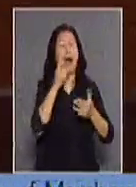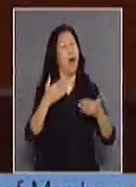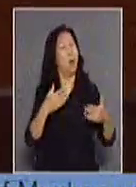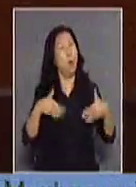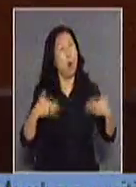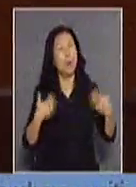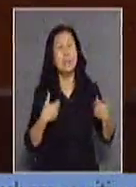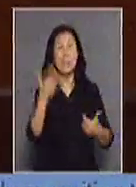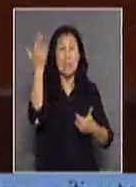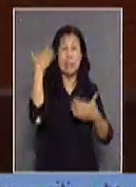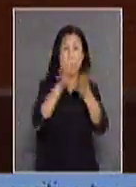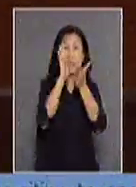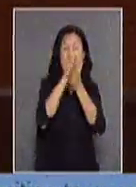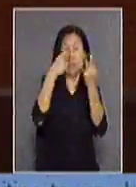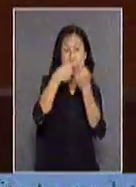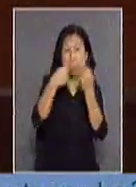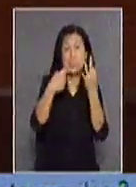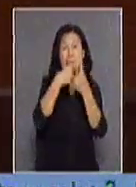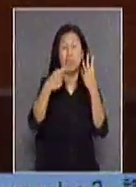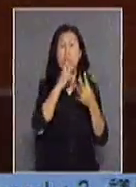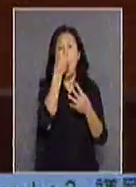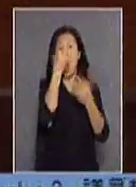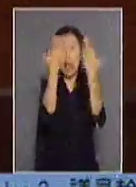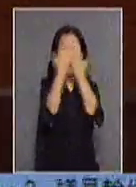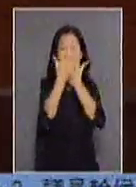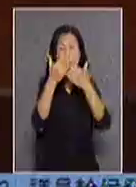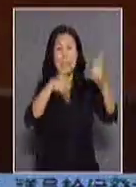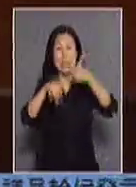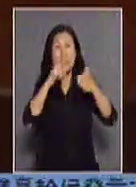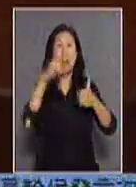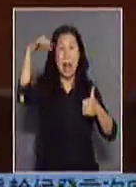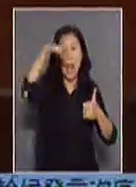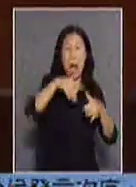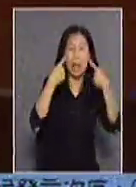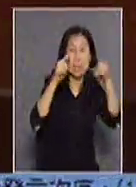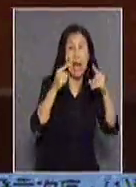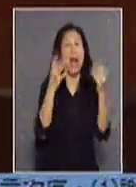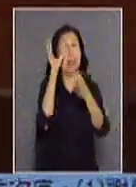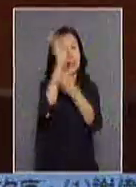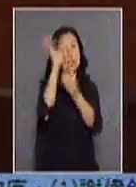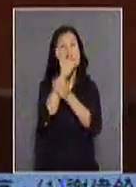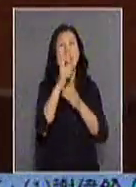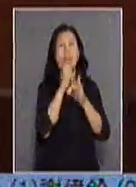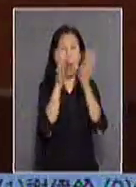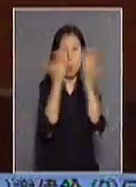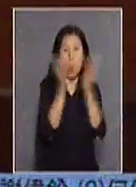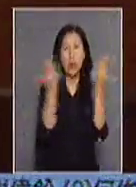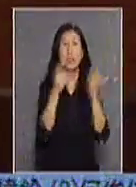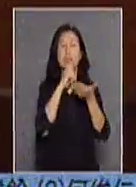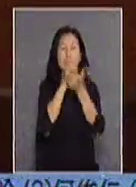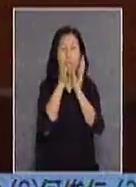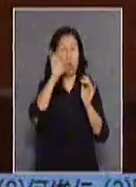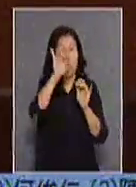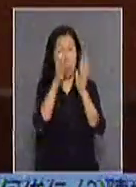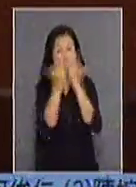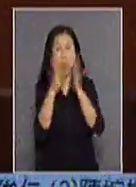過去數十年香港的電視劇、流行音樂、電影、報刊、雜誌和圖書